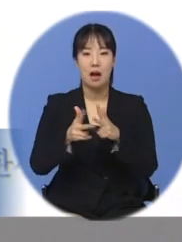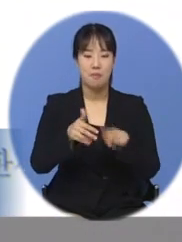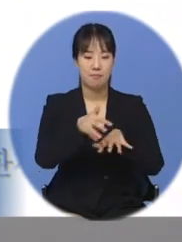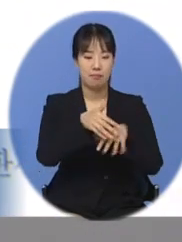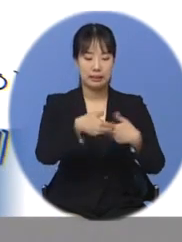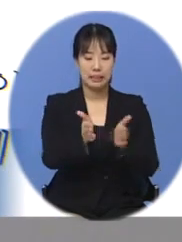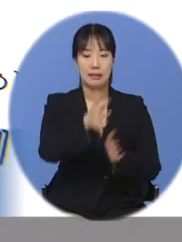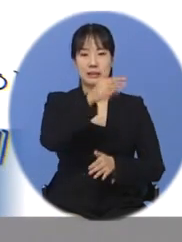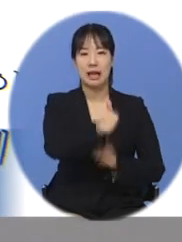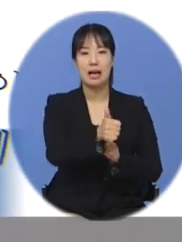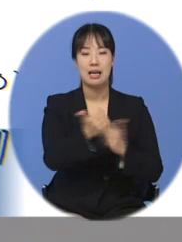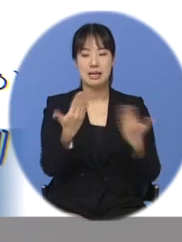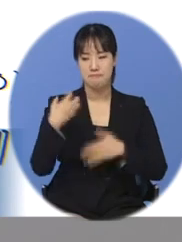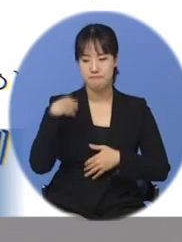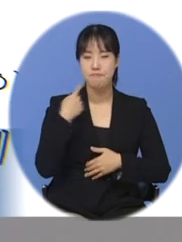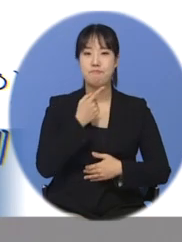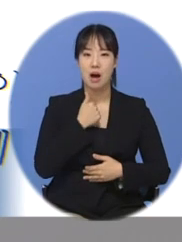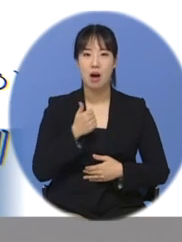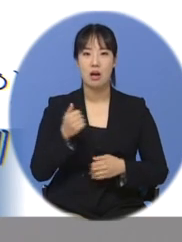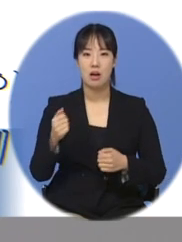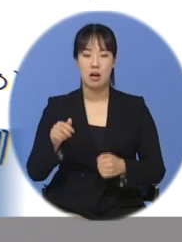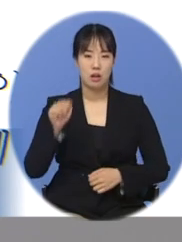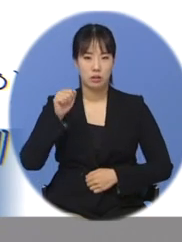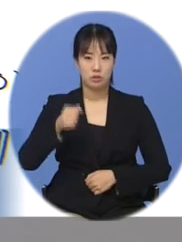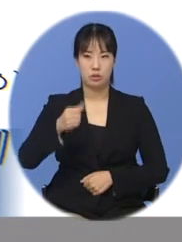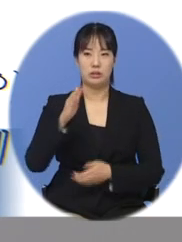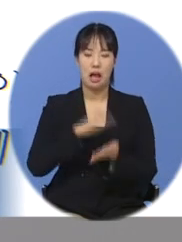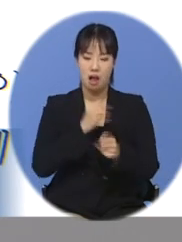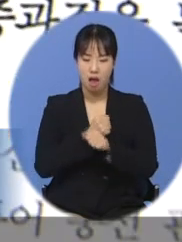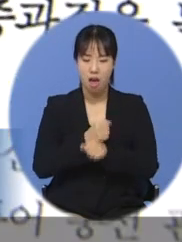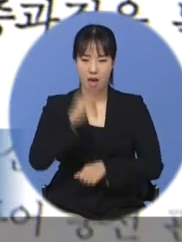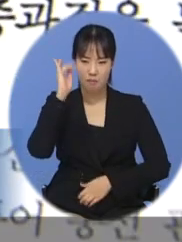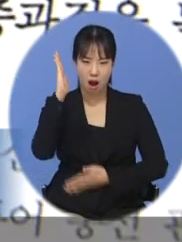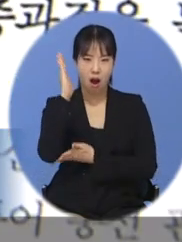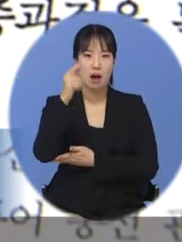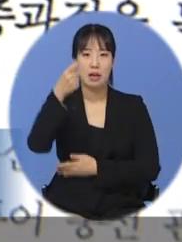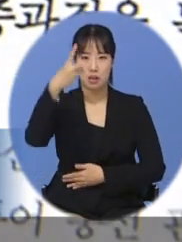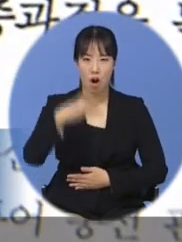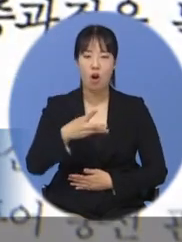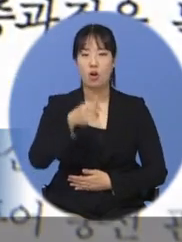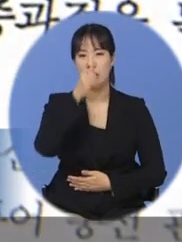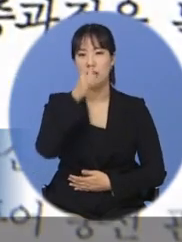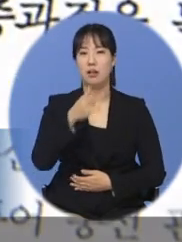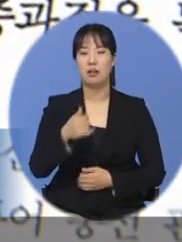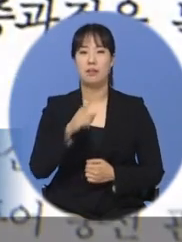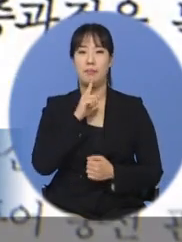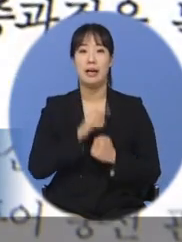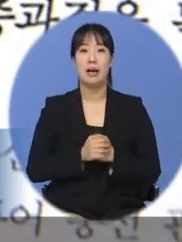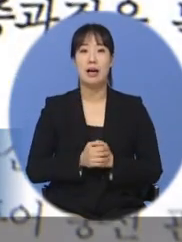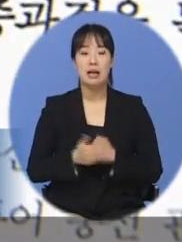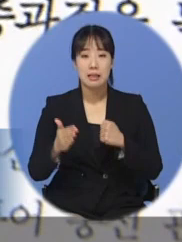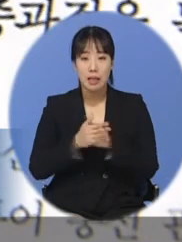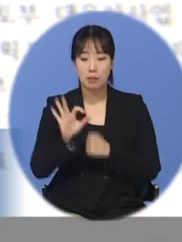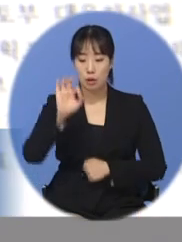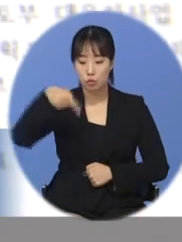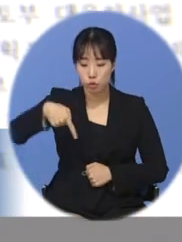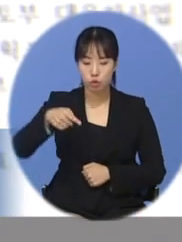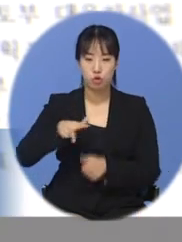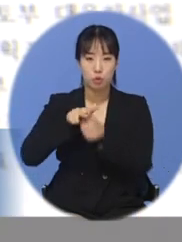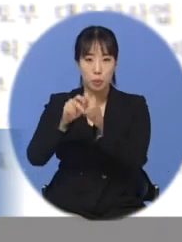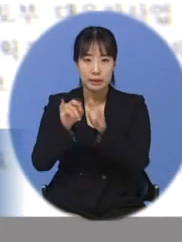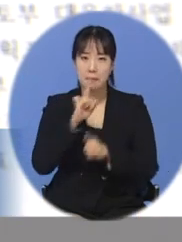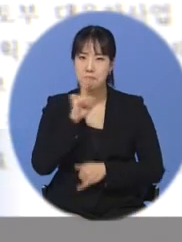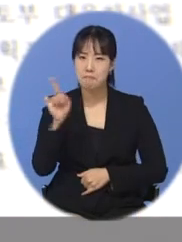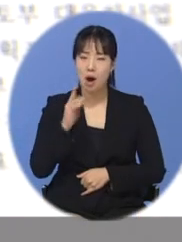밝히고 주도적으로 실행해왔다며 더불어민주당의 엄정한 조사를 주장했습니다. 이에 대해서 우 예비